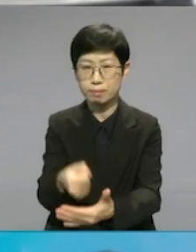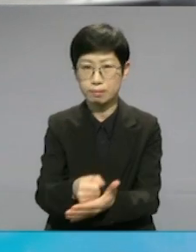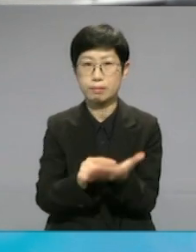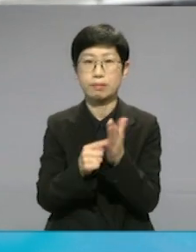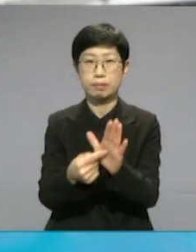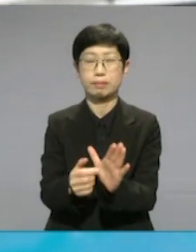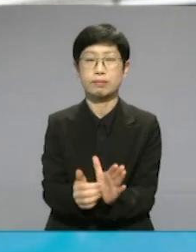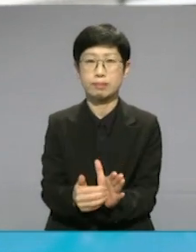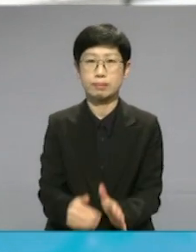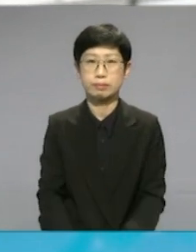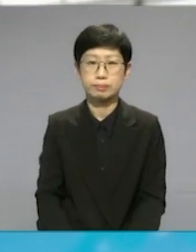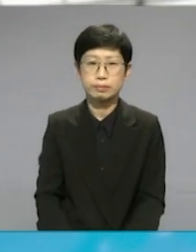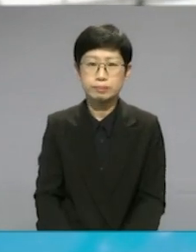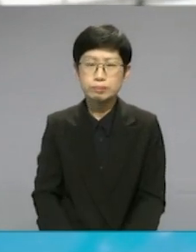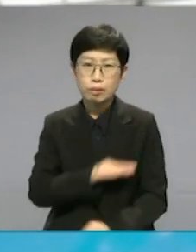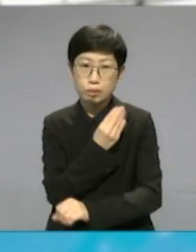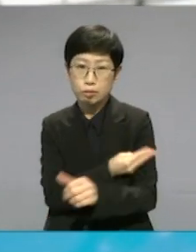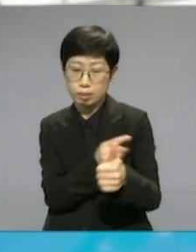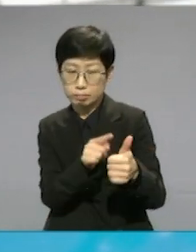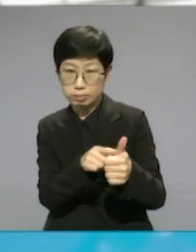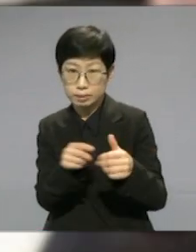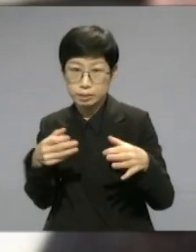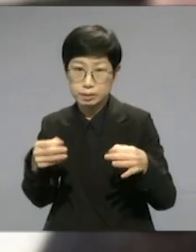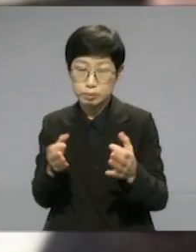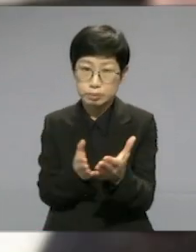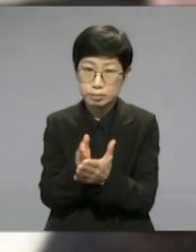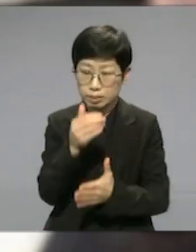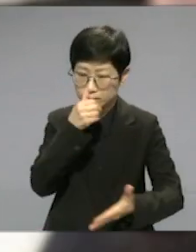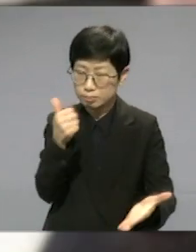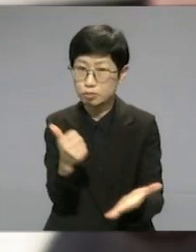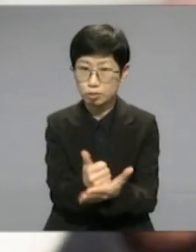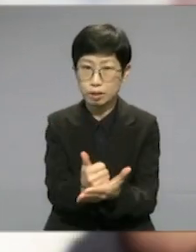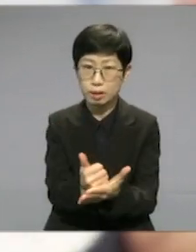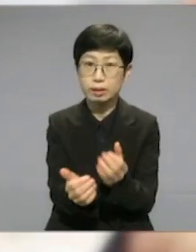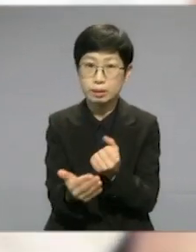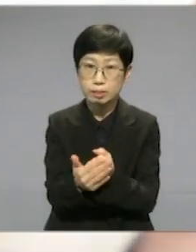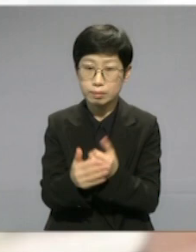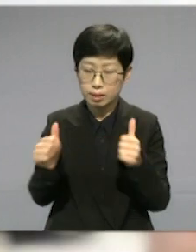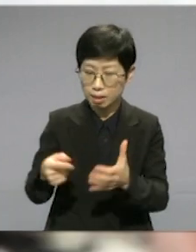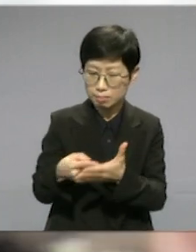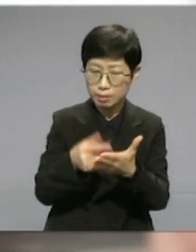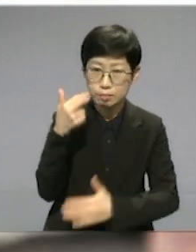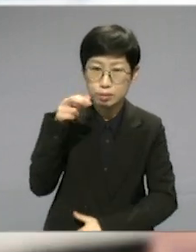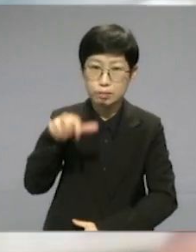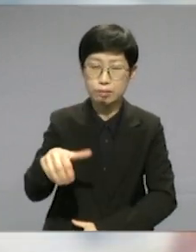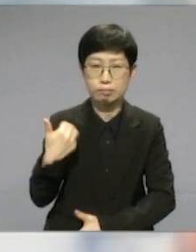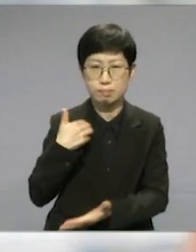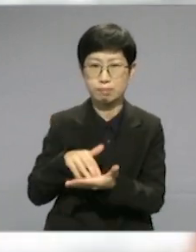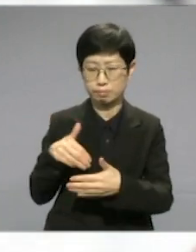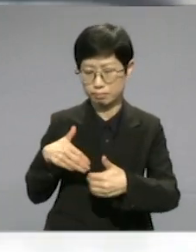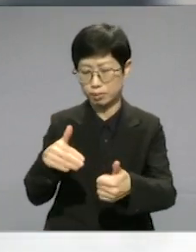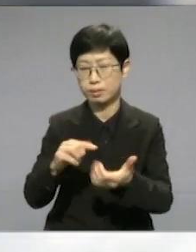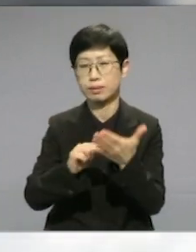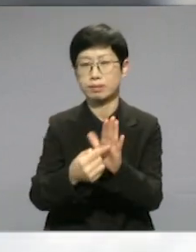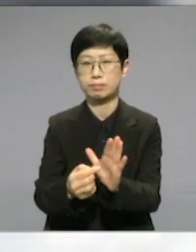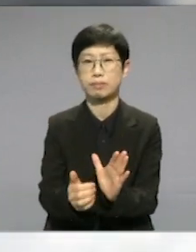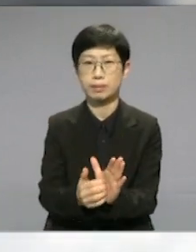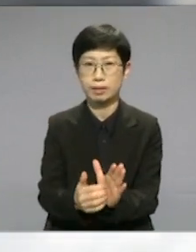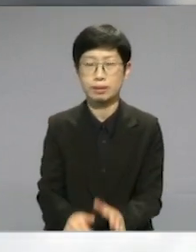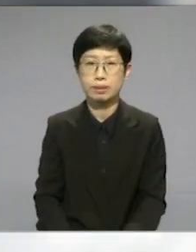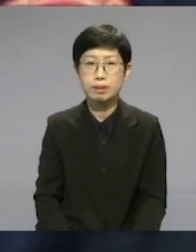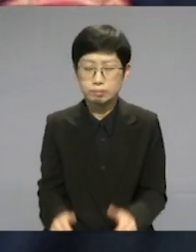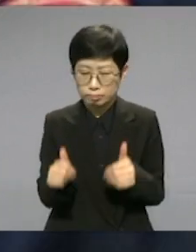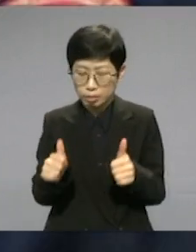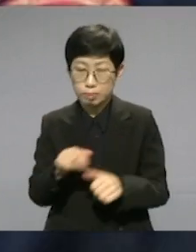밝혔습니다 법원은 권씨가 금융 분야 범죄 혐의로 그를 기소한 미국으로 인도될 것이라고 발표했습니다 현지 매체는